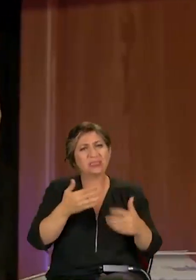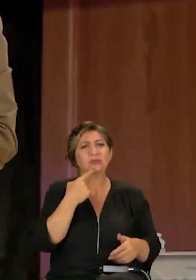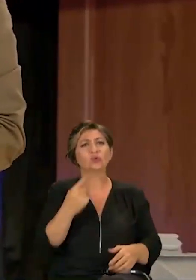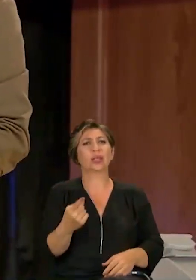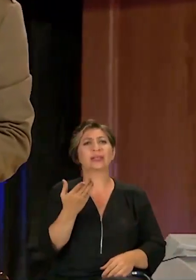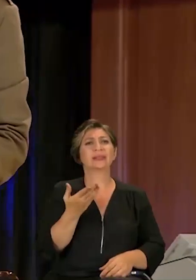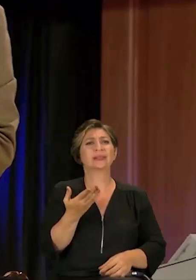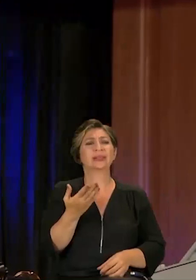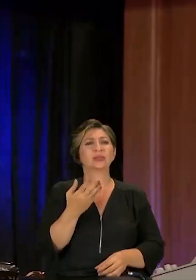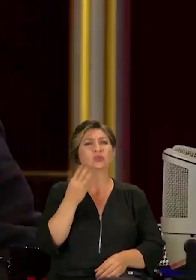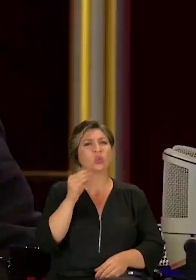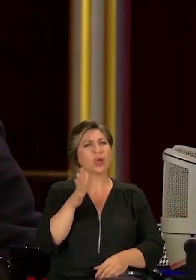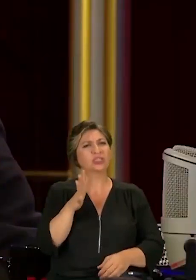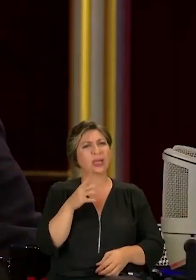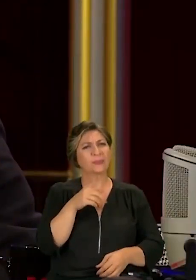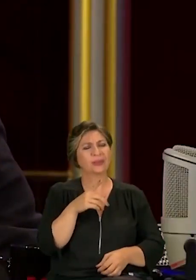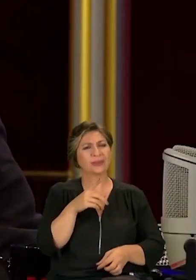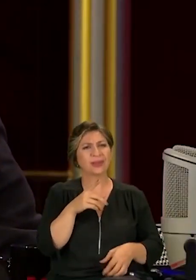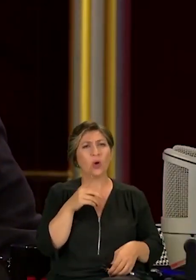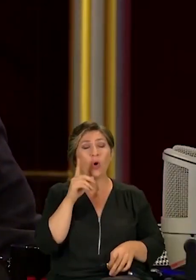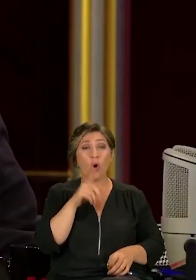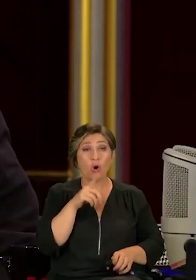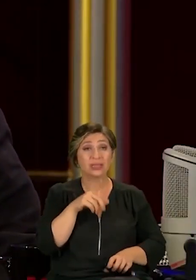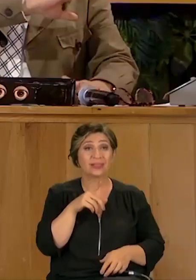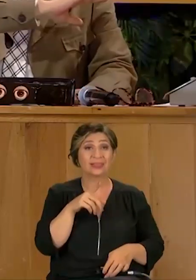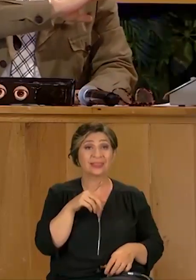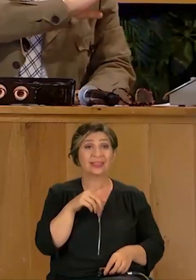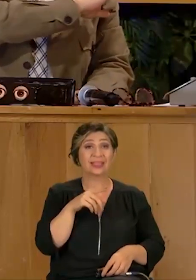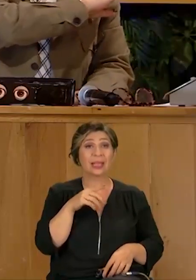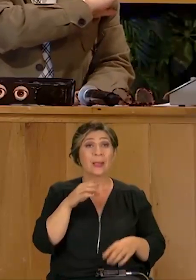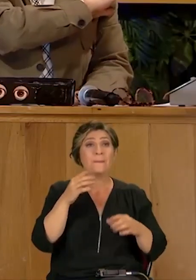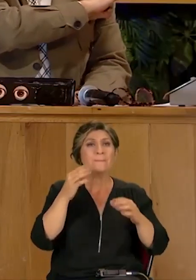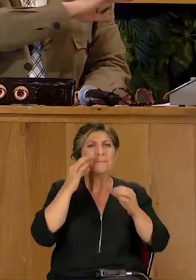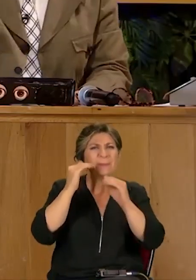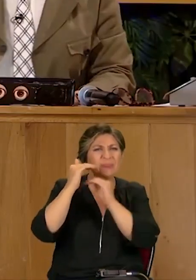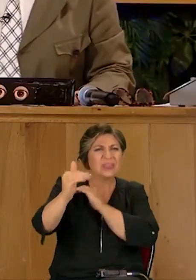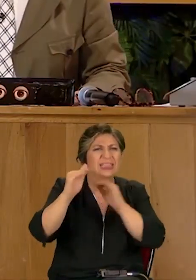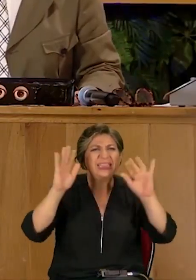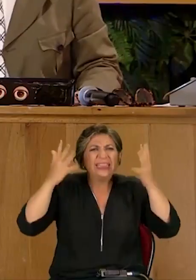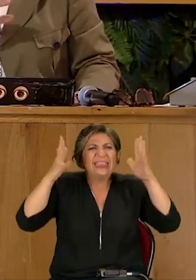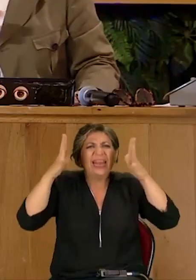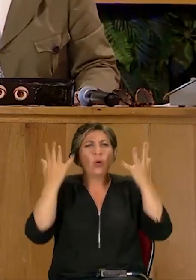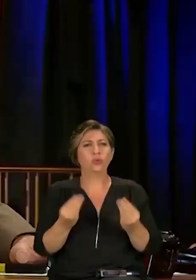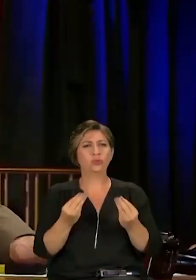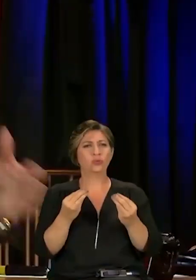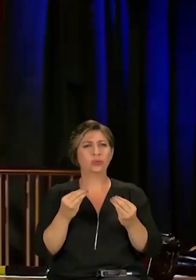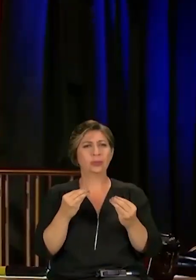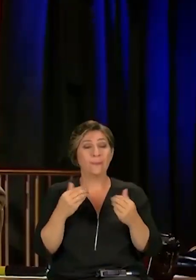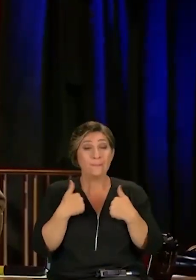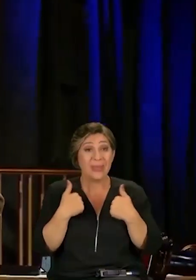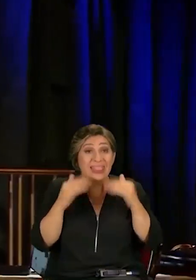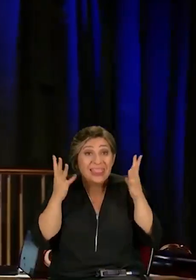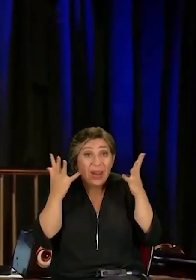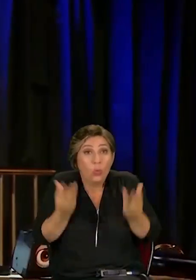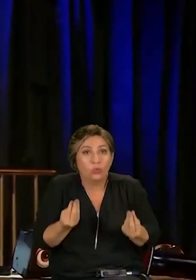söyledin. Çok acayipti bu. Evet. Yani oradan millet deli oldu. Orada deli, ben